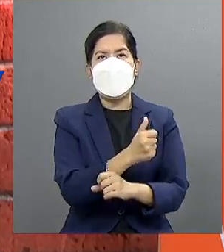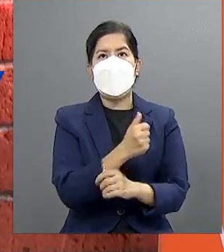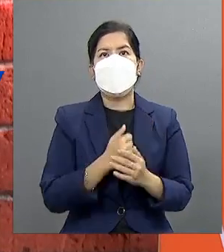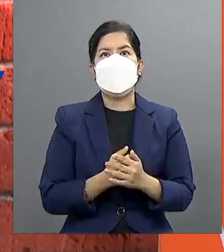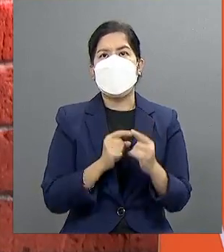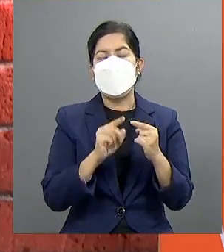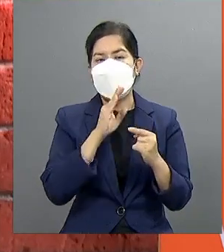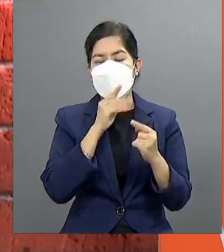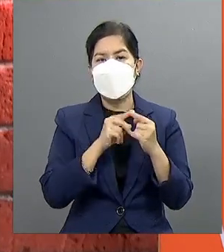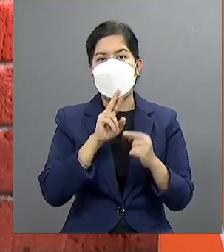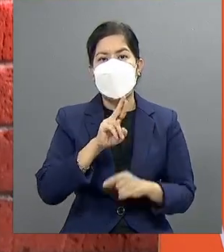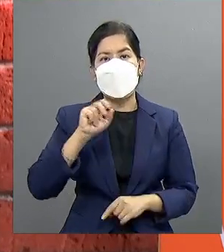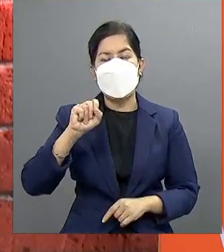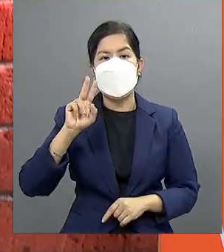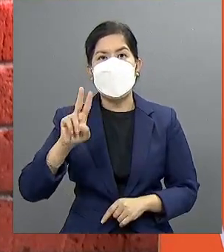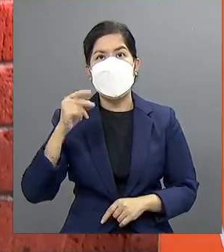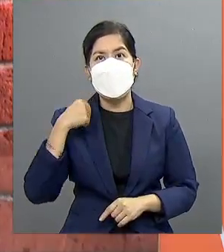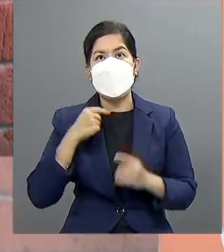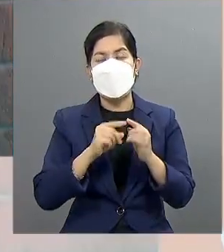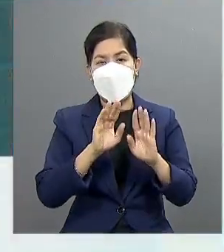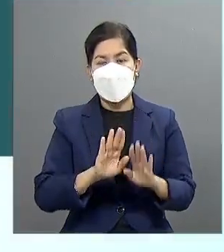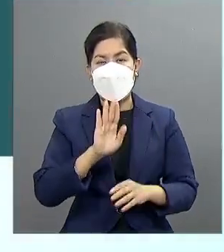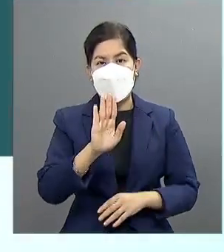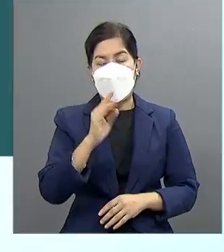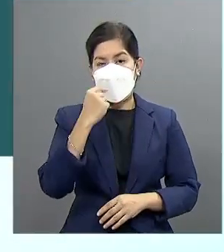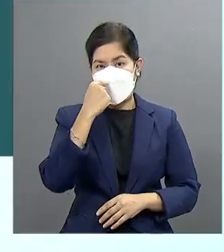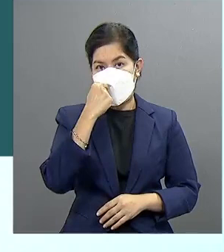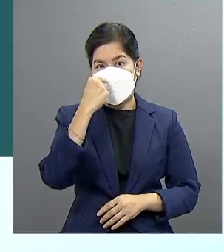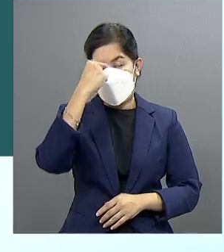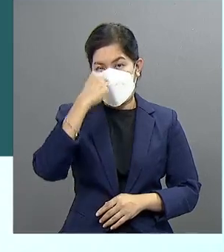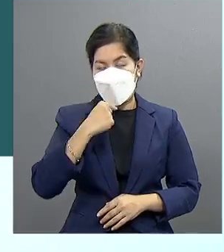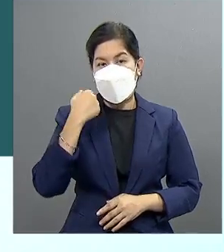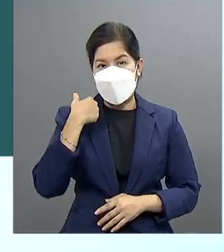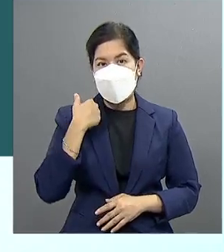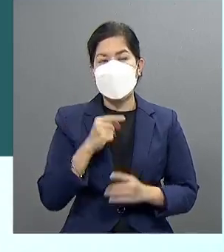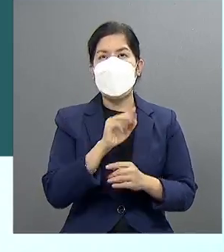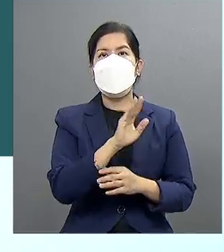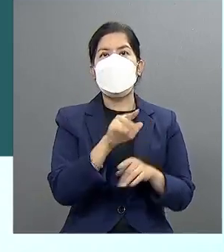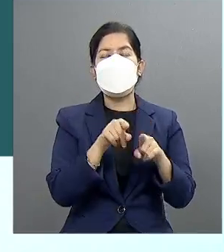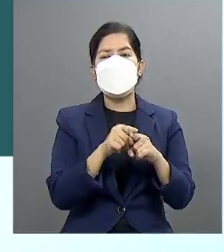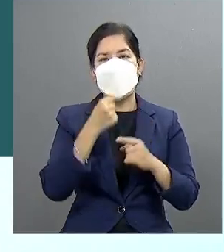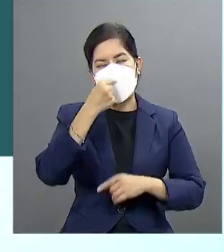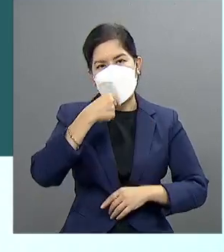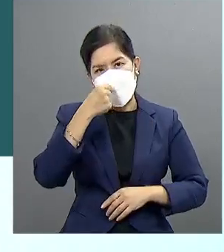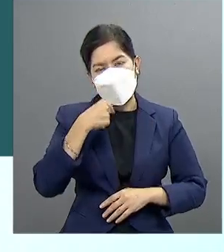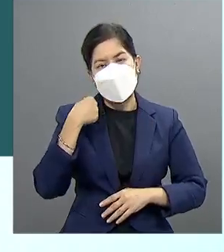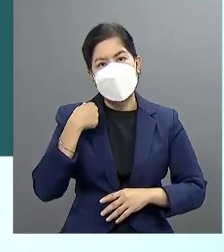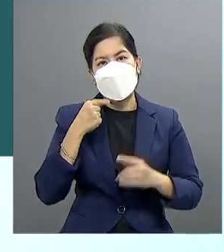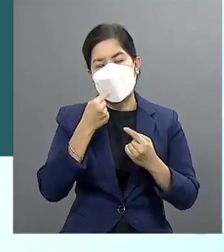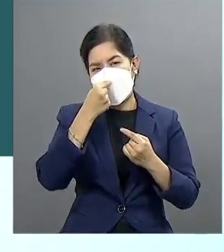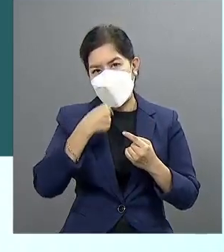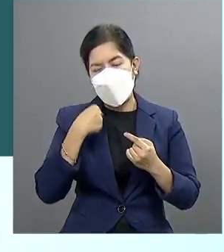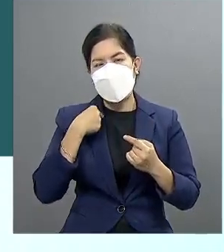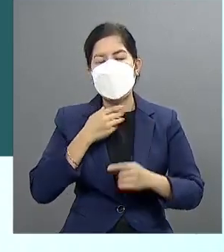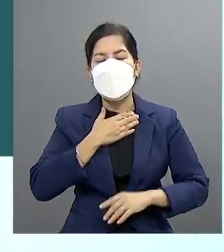ก็จะมีทางเดินหายใจส่วนบนกับส่วนล่างนะคะถ้าเดินหายใจส่วนบนเนี่ยก็มาเหมือนเป็นหวัดนะคะมีน้ำมูกไออะไรอย่างเงี้ยค่ะแต่ถ้าทางเดินหายใจส่วน